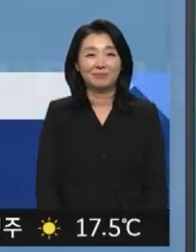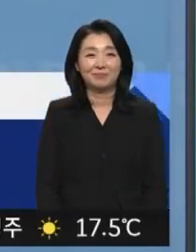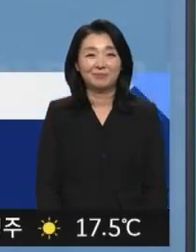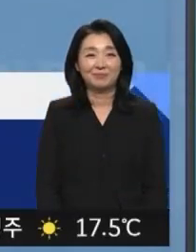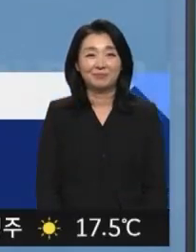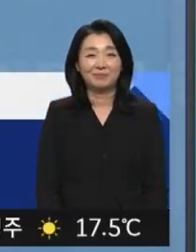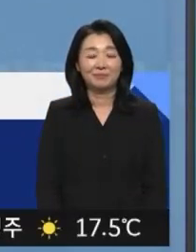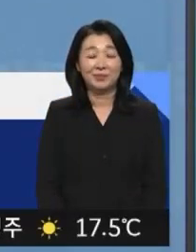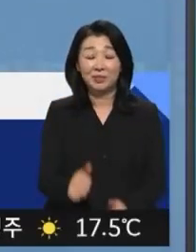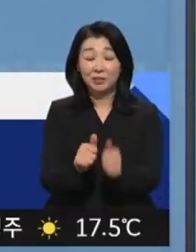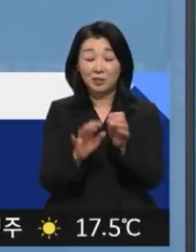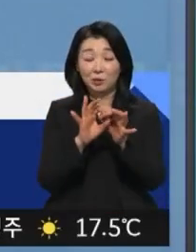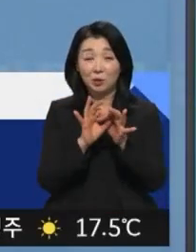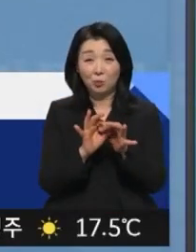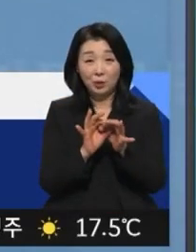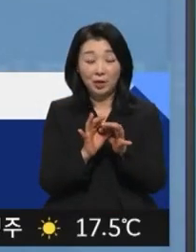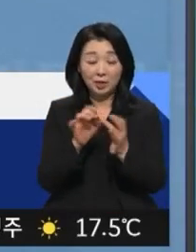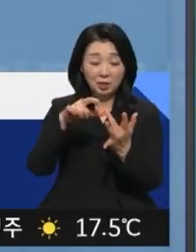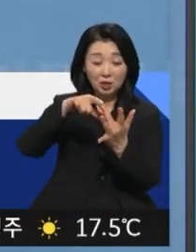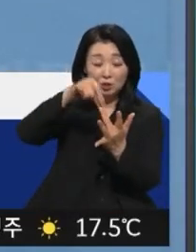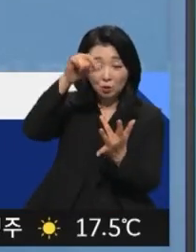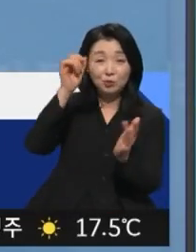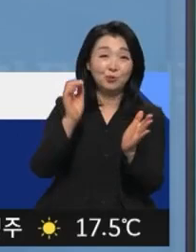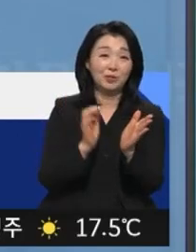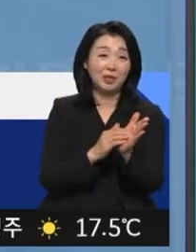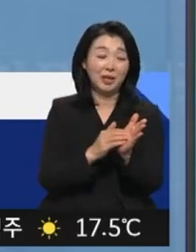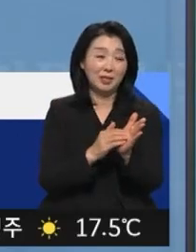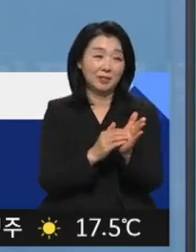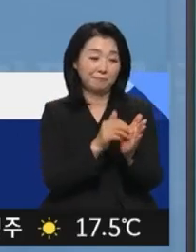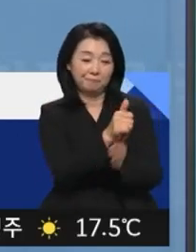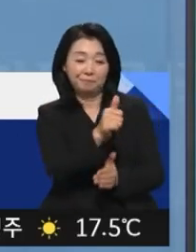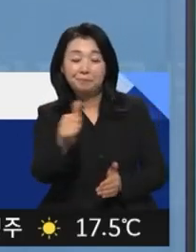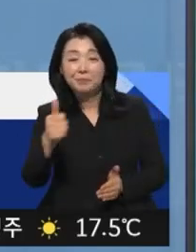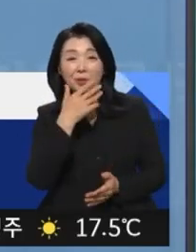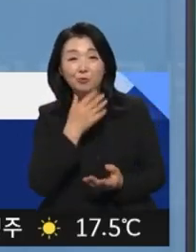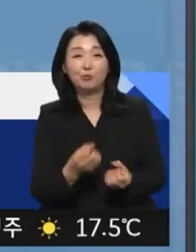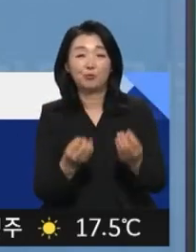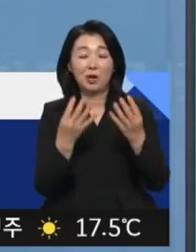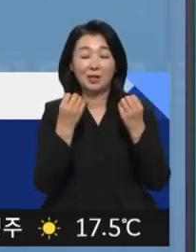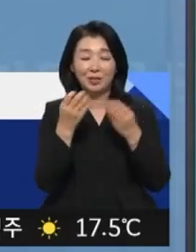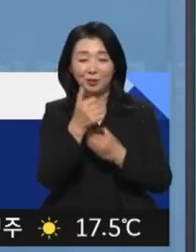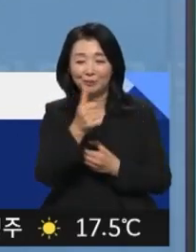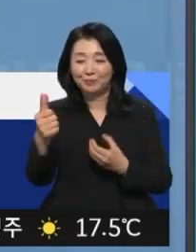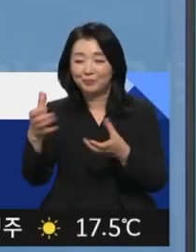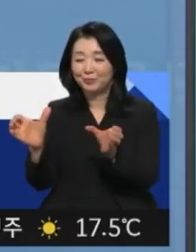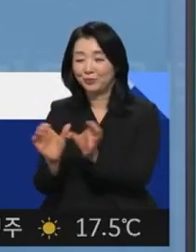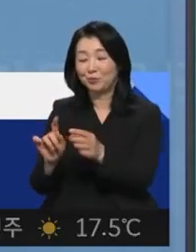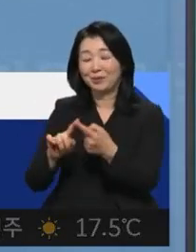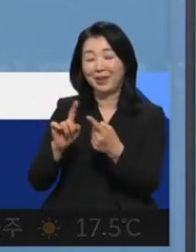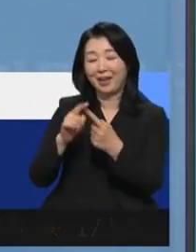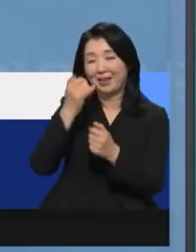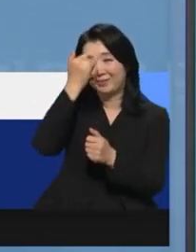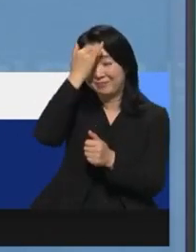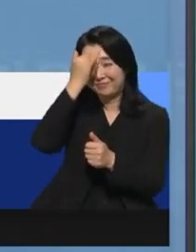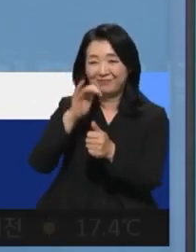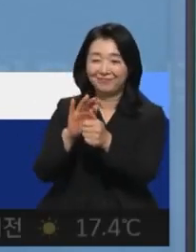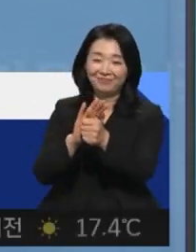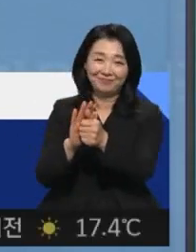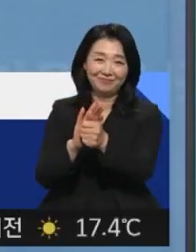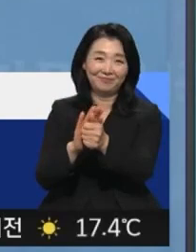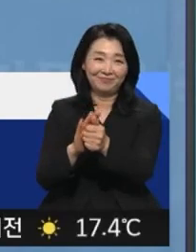전당대회를 통해 선출된 지도부에 대한 축하와 새로운 지도부의 출발에 대한 덕담이 주를